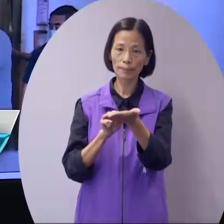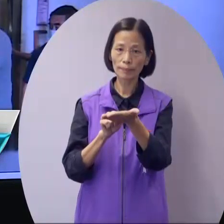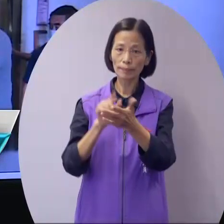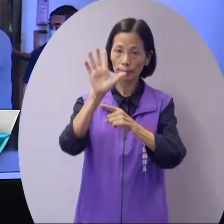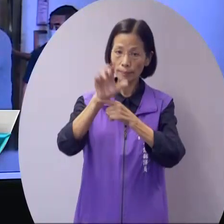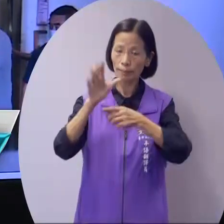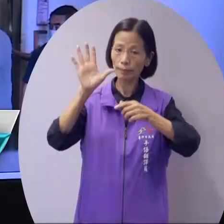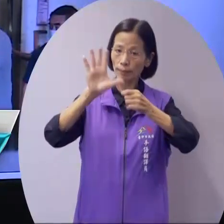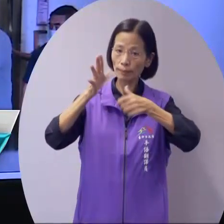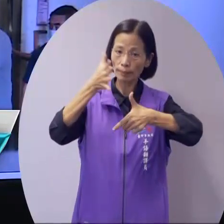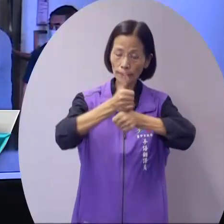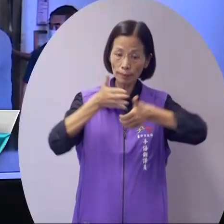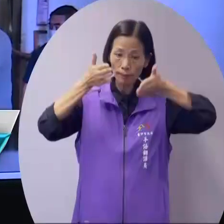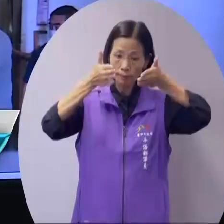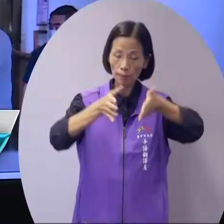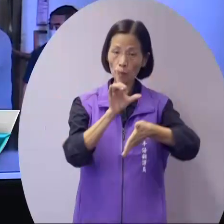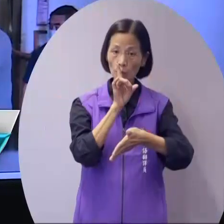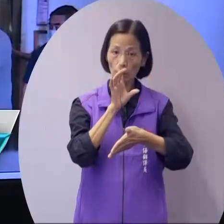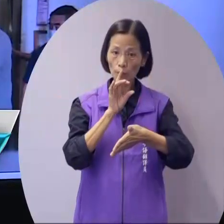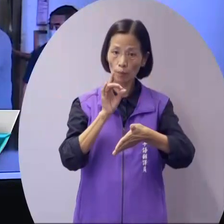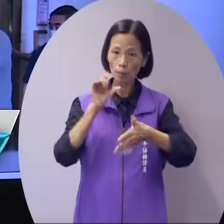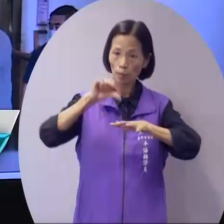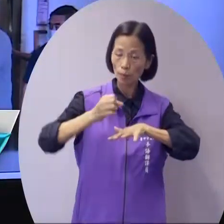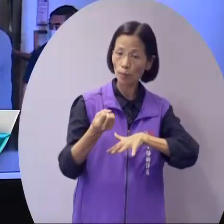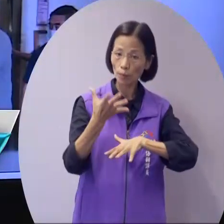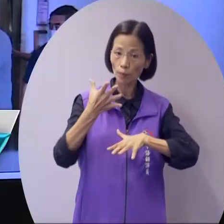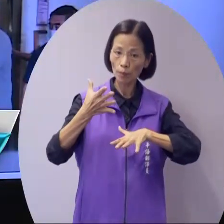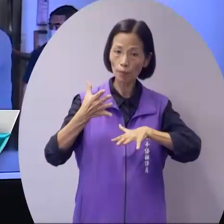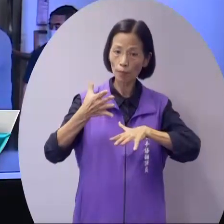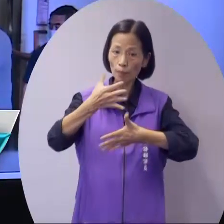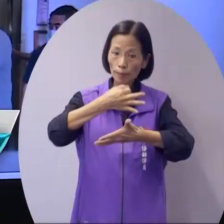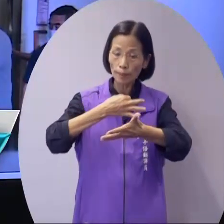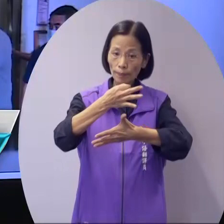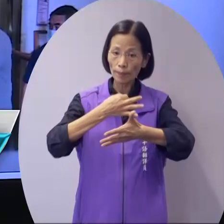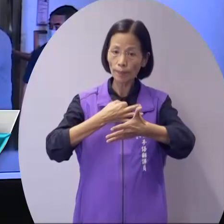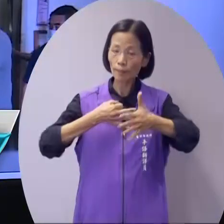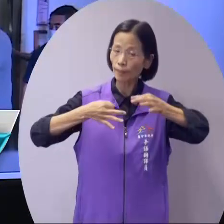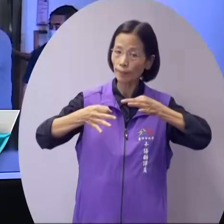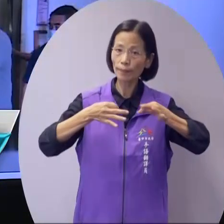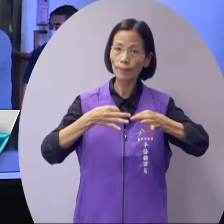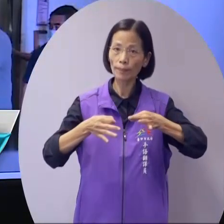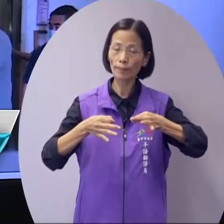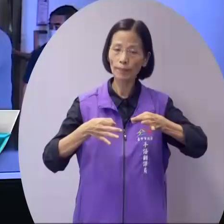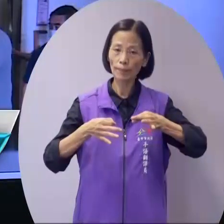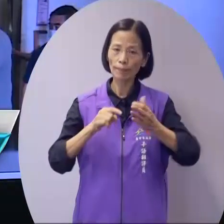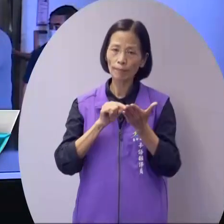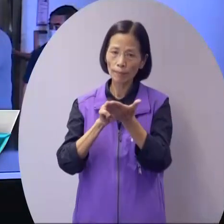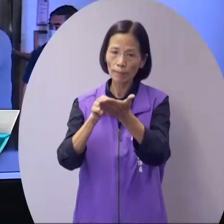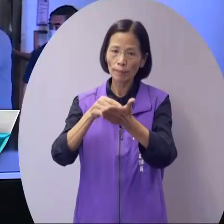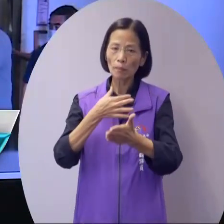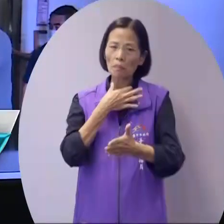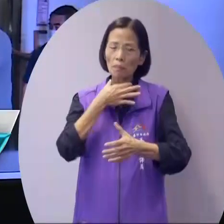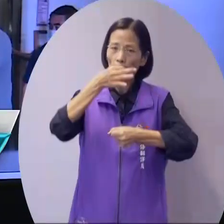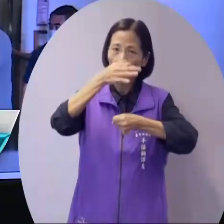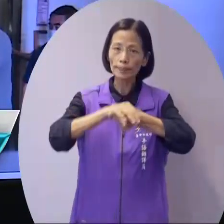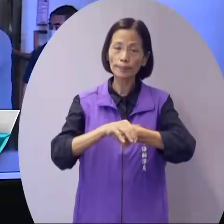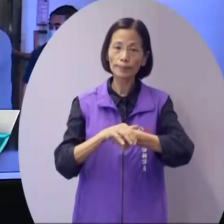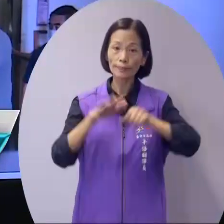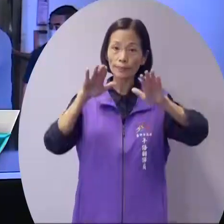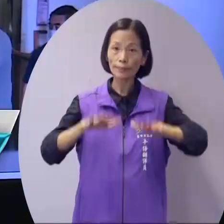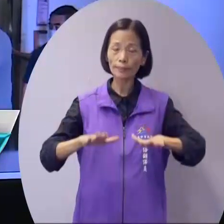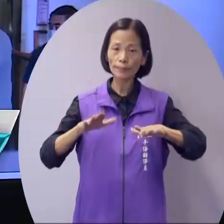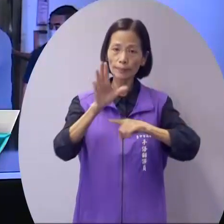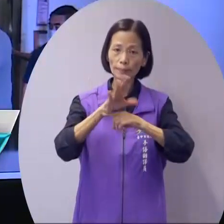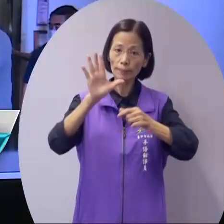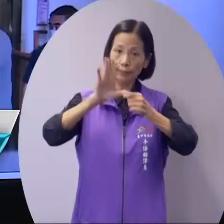邀请农粮署针对台中市的花卉批发市场来提供相关的纾困。那目前